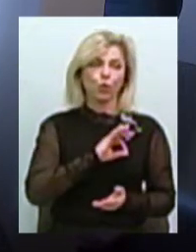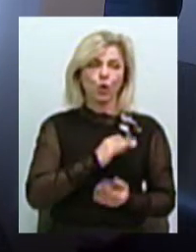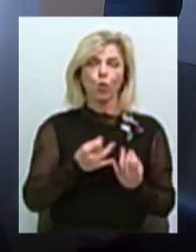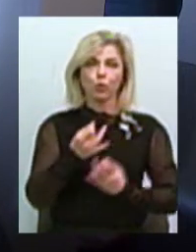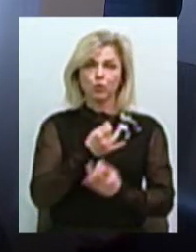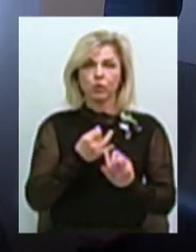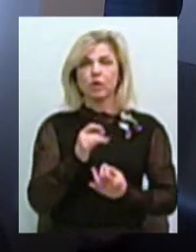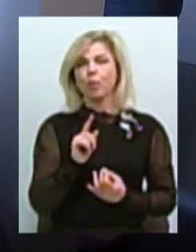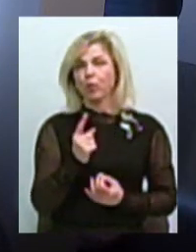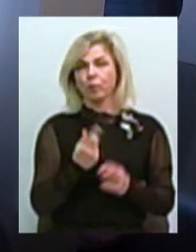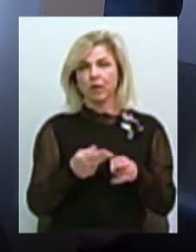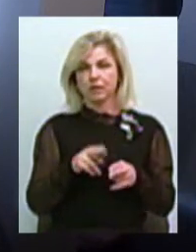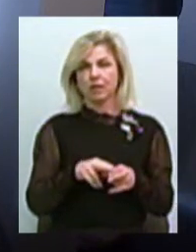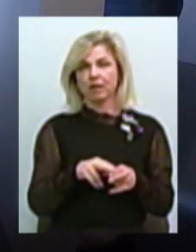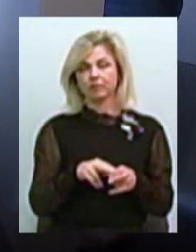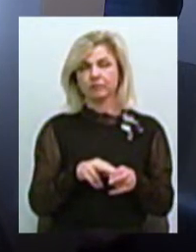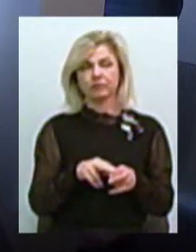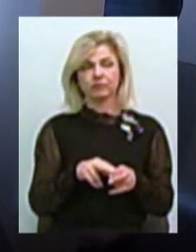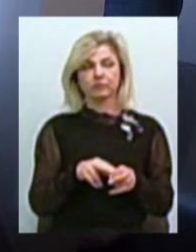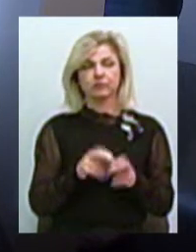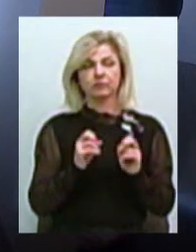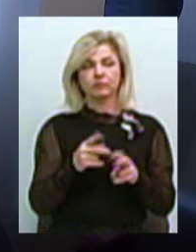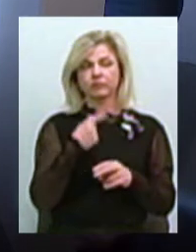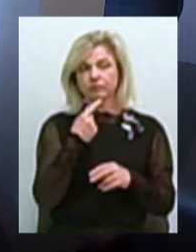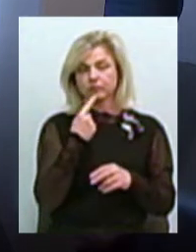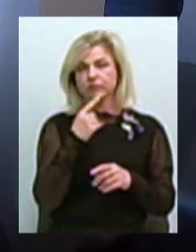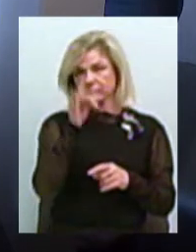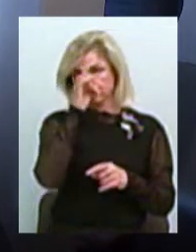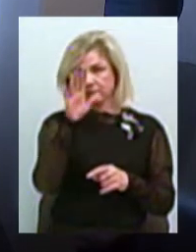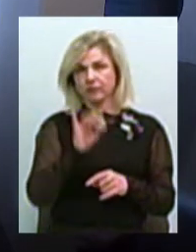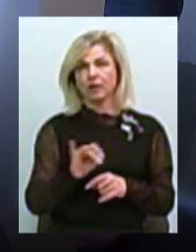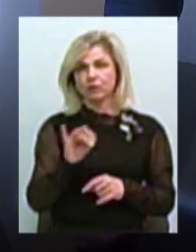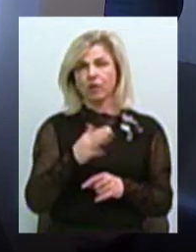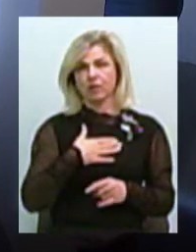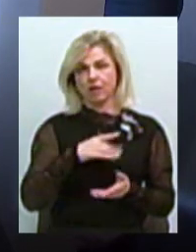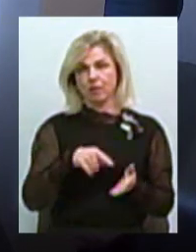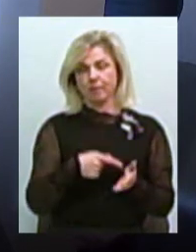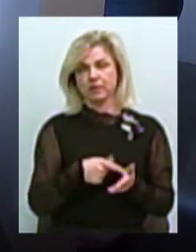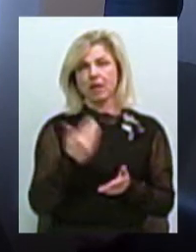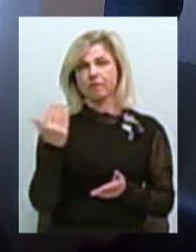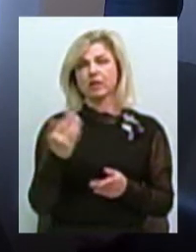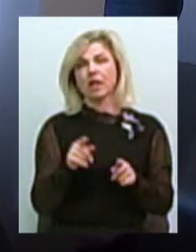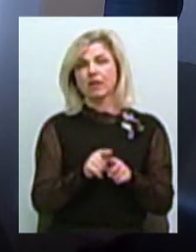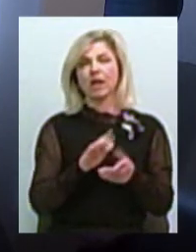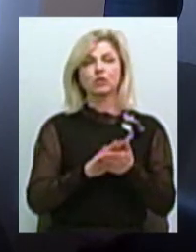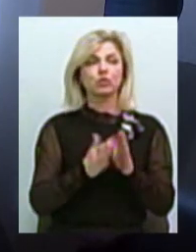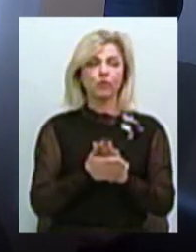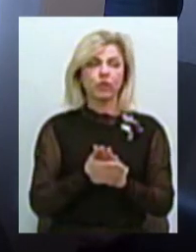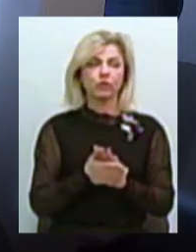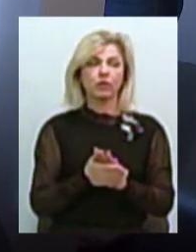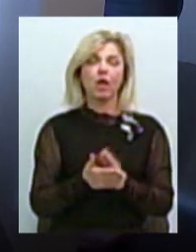або якось, тому що це досить така, як кажуть, на хайпі була історія у нас в місті, а вони якось так в цій ситуації промовчали. Повернемось